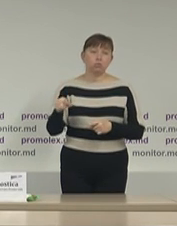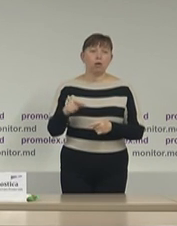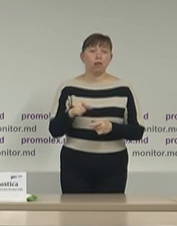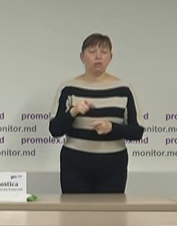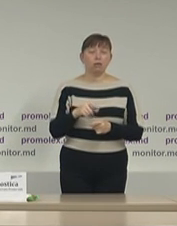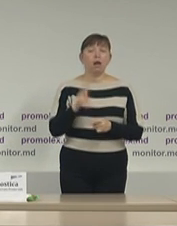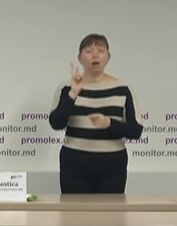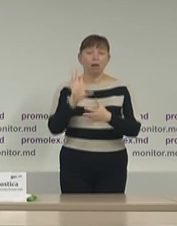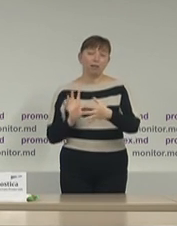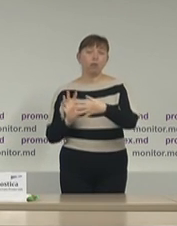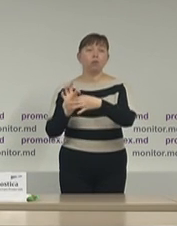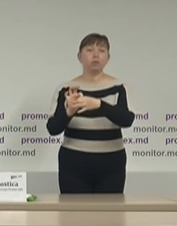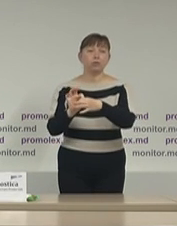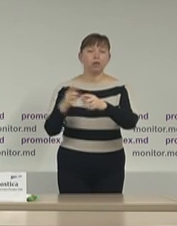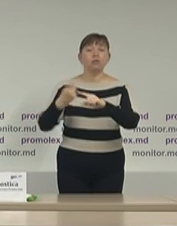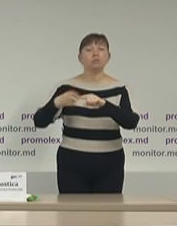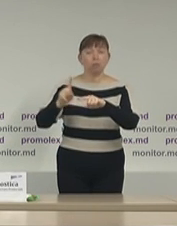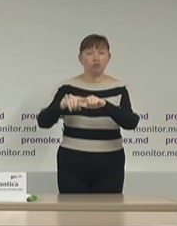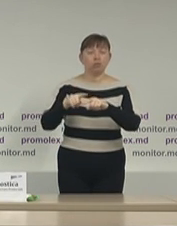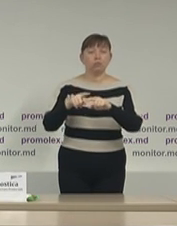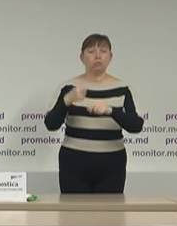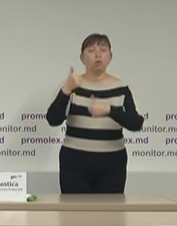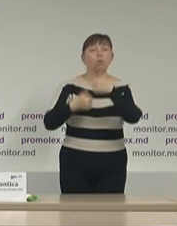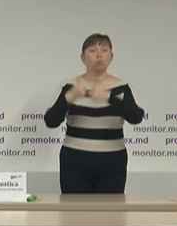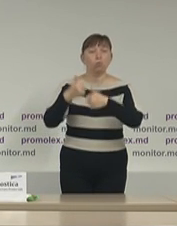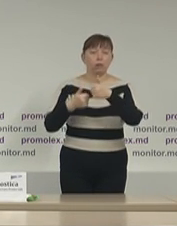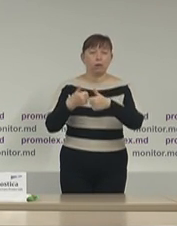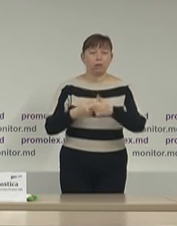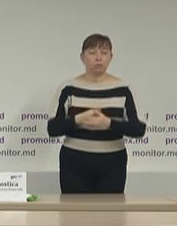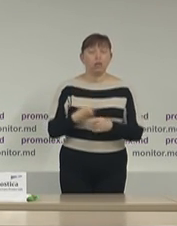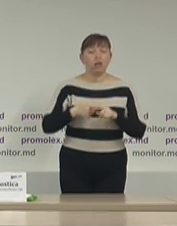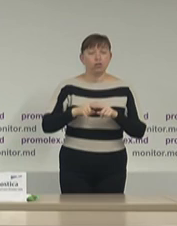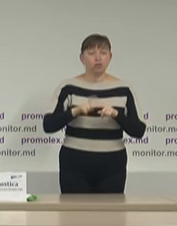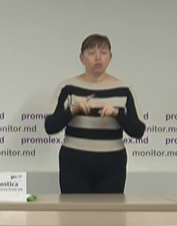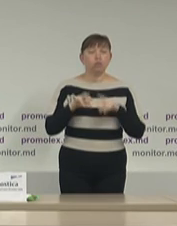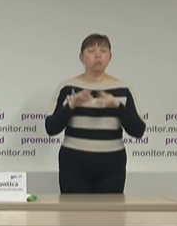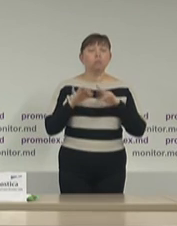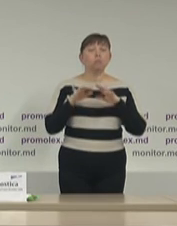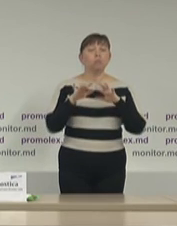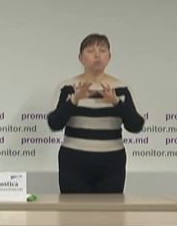conectate cu procesul electoral.